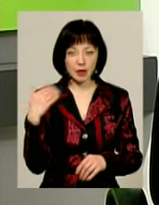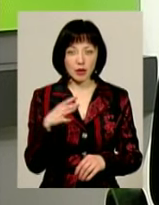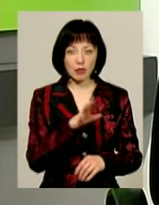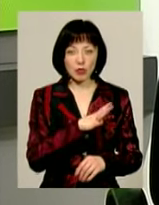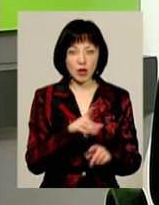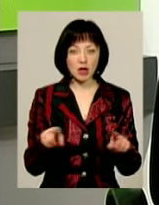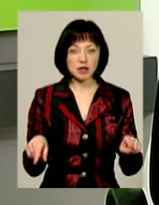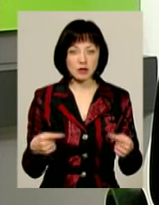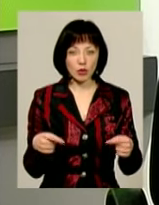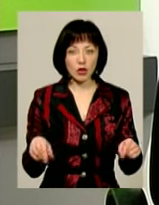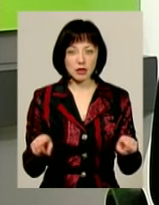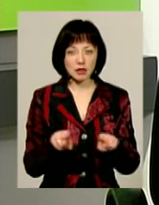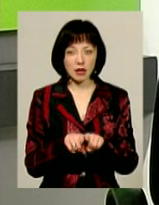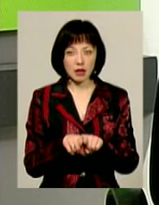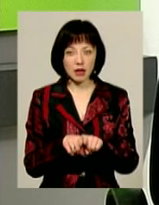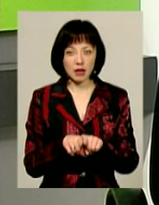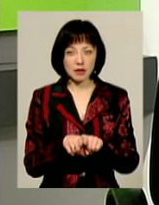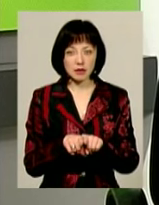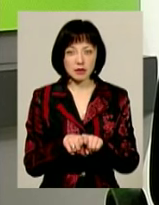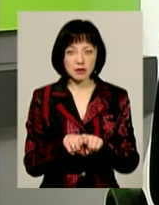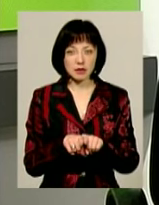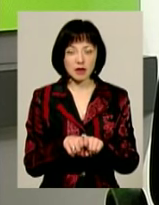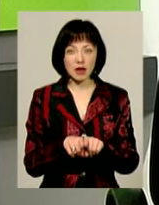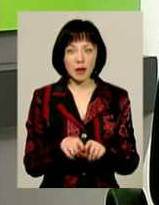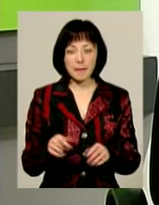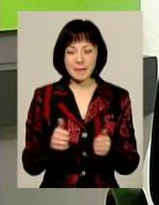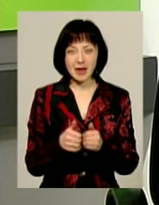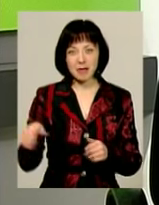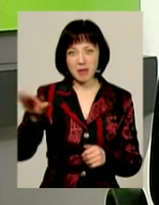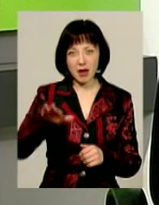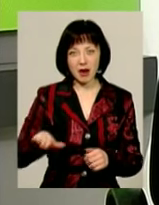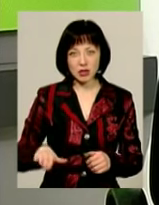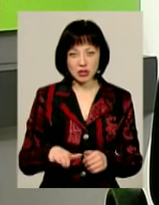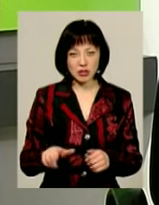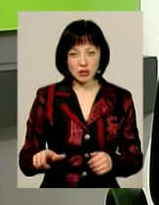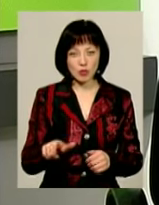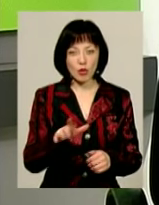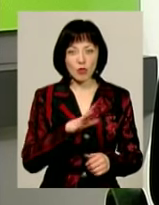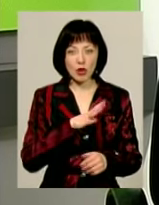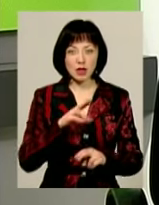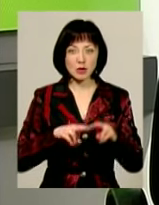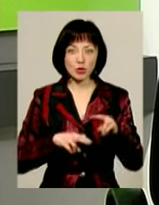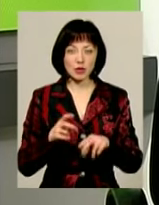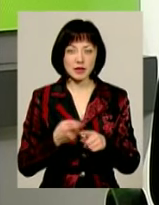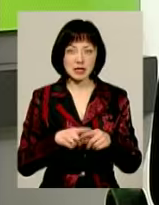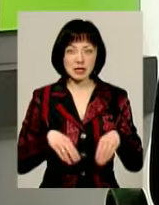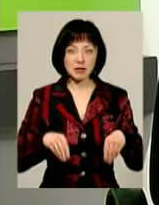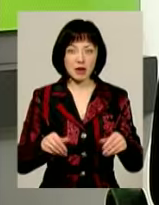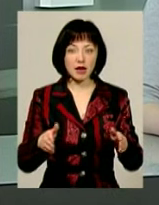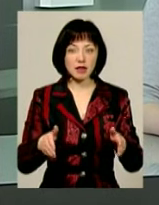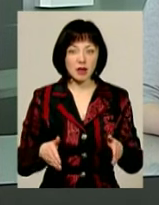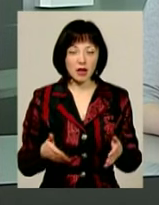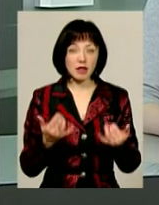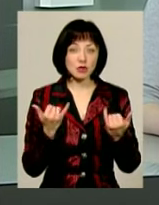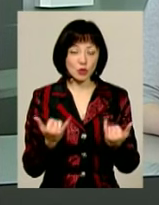була створена така, скажімо, не витримується прибережна смуга, тому що раніше була забудована ця земельна ділянка.